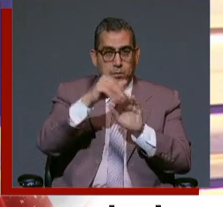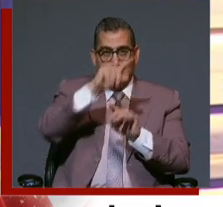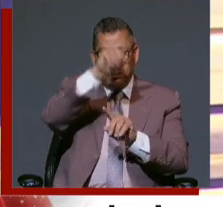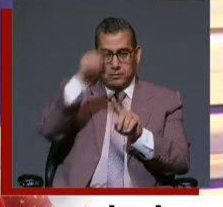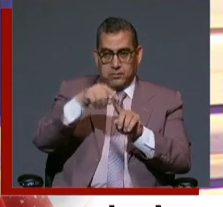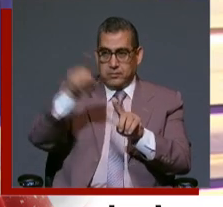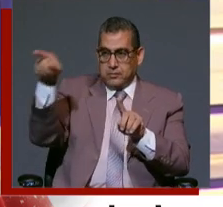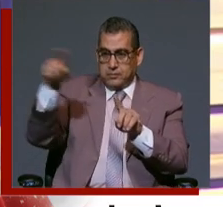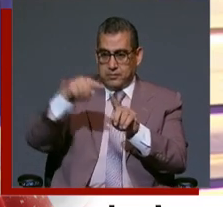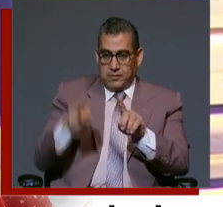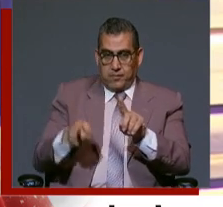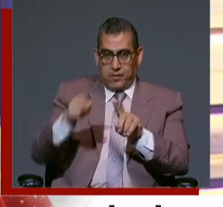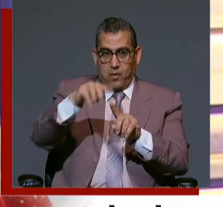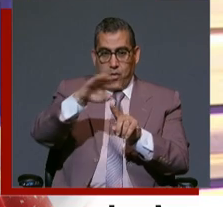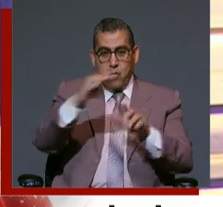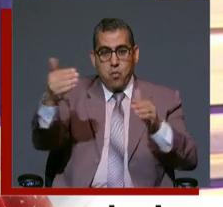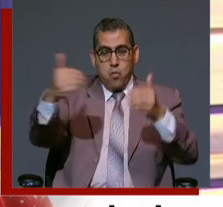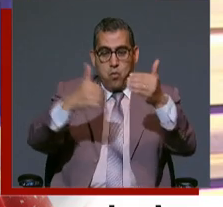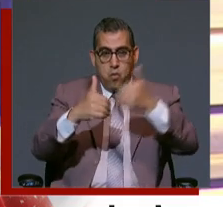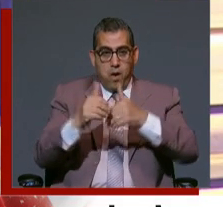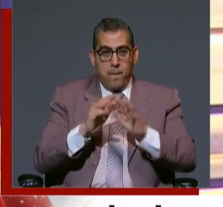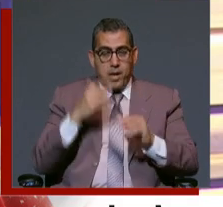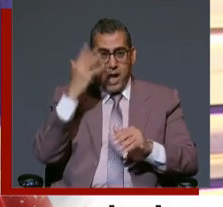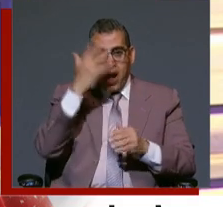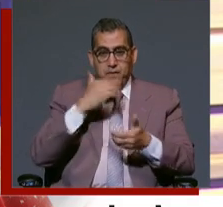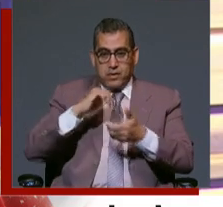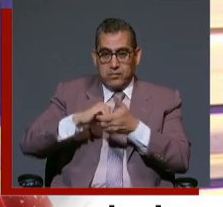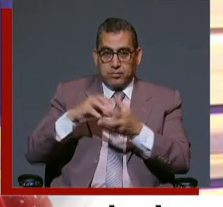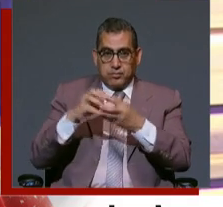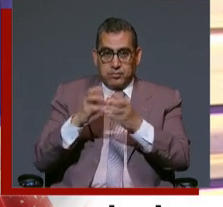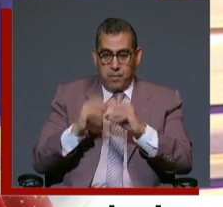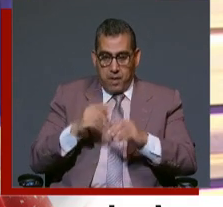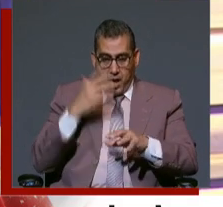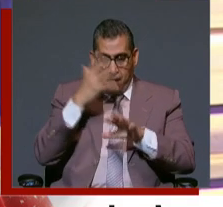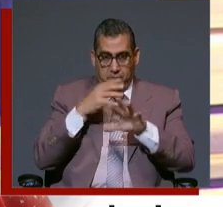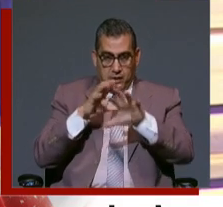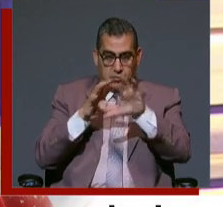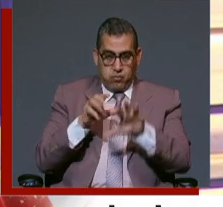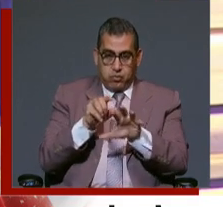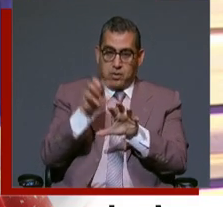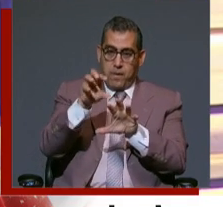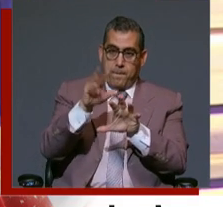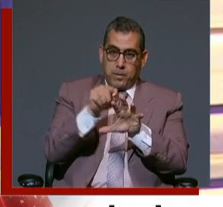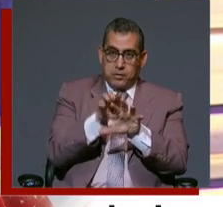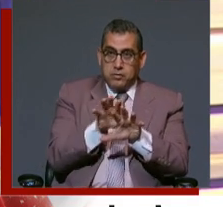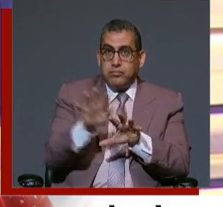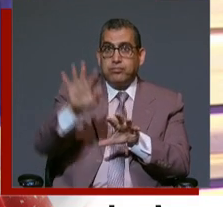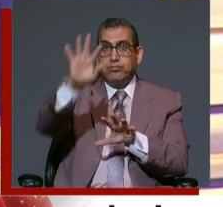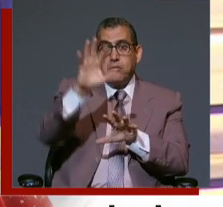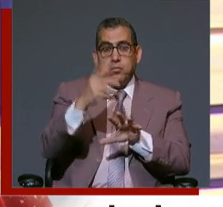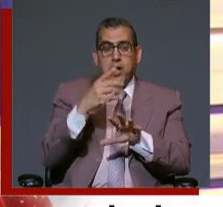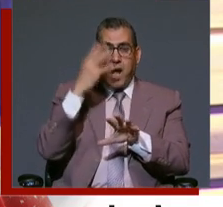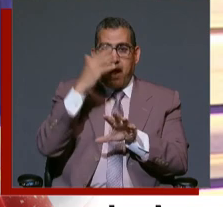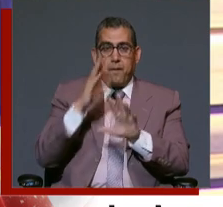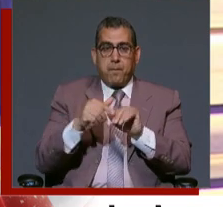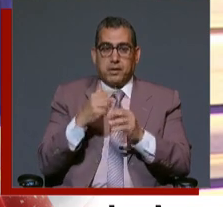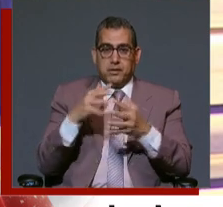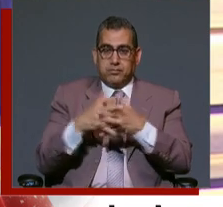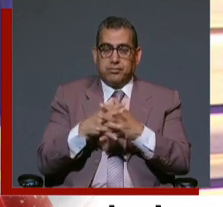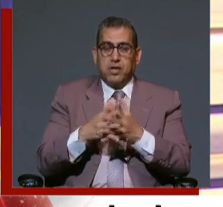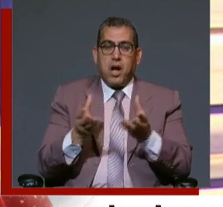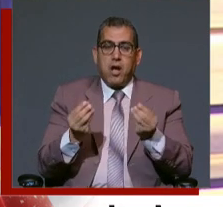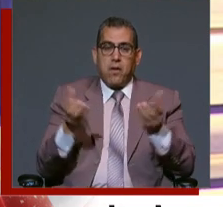وكذلك ما يربط القارة الإفريقية أو دول القارة الإفريقية هو أكثر بكثير